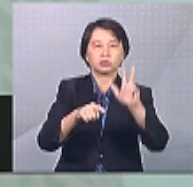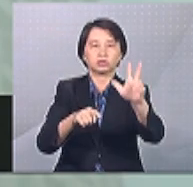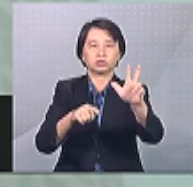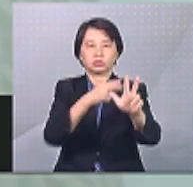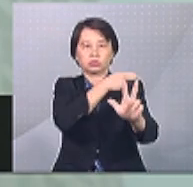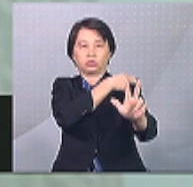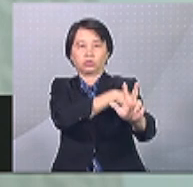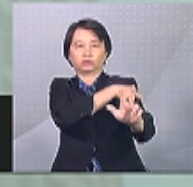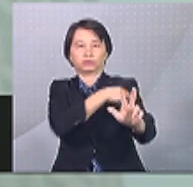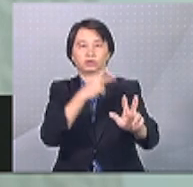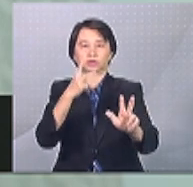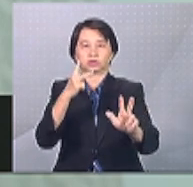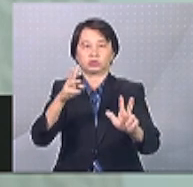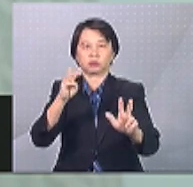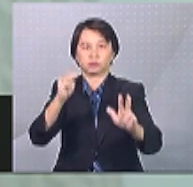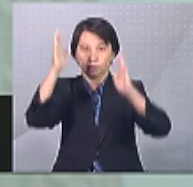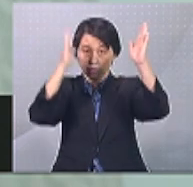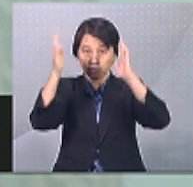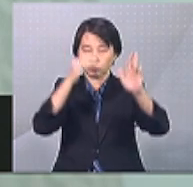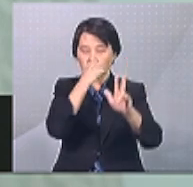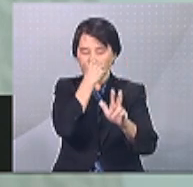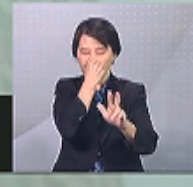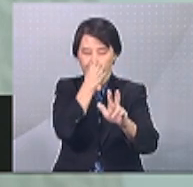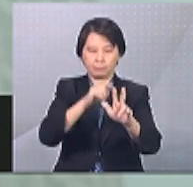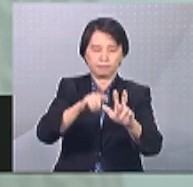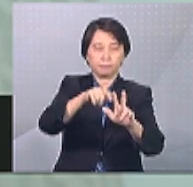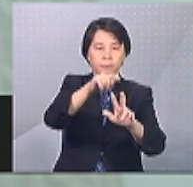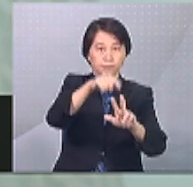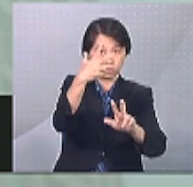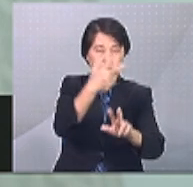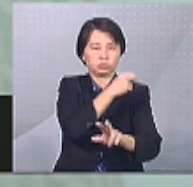hospital Kementerian Kesihatan Malaysia, iaitu